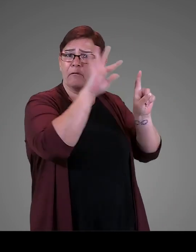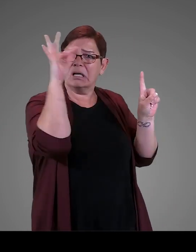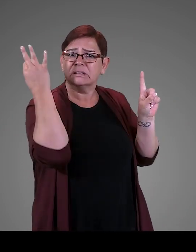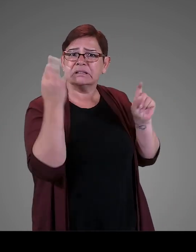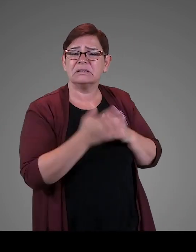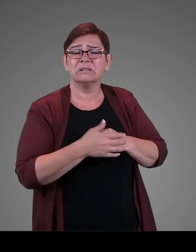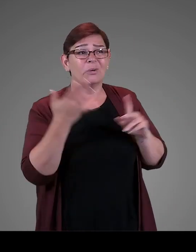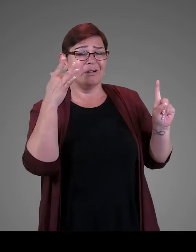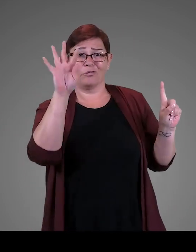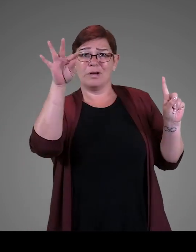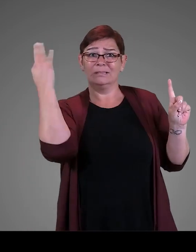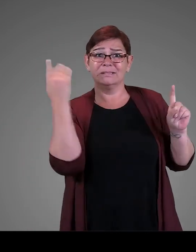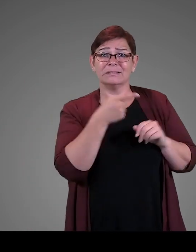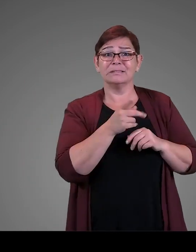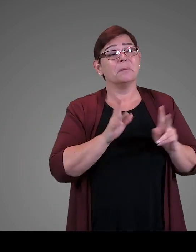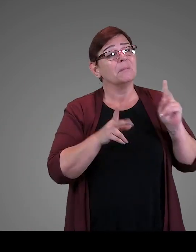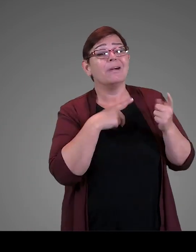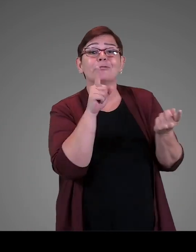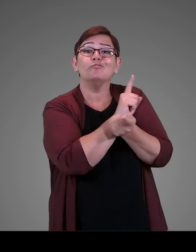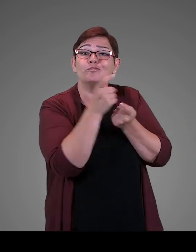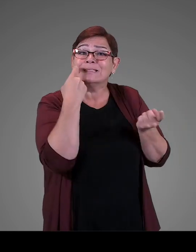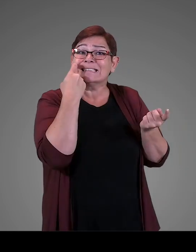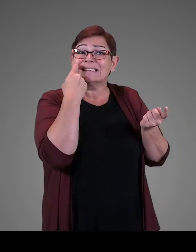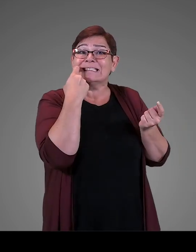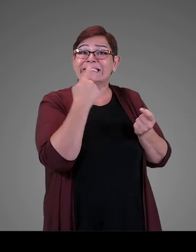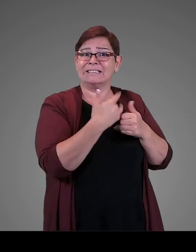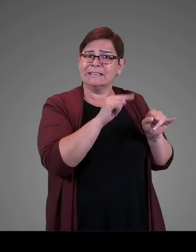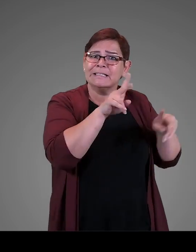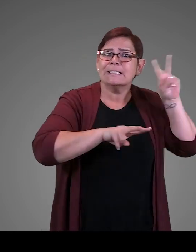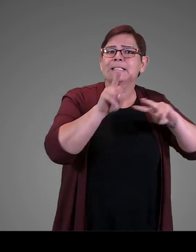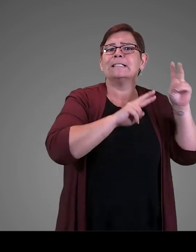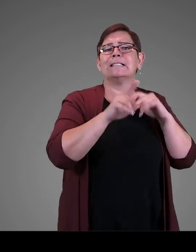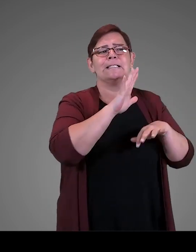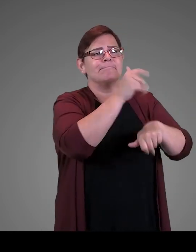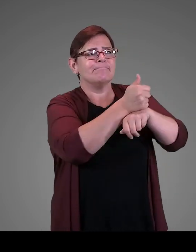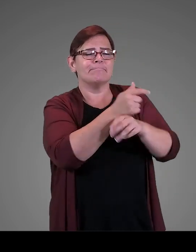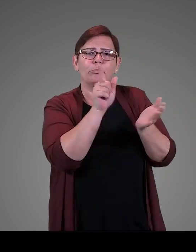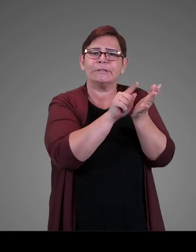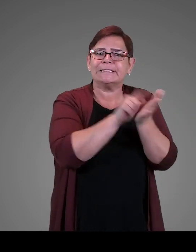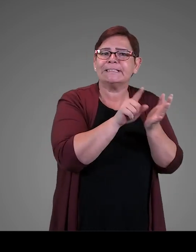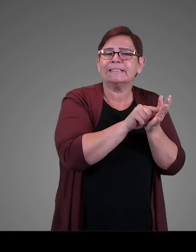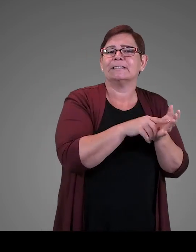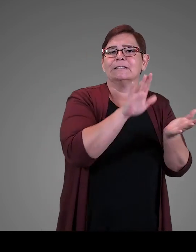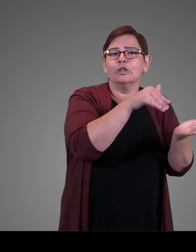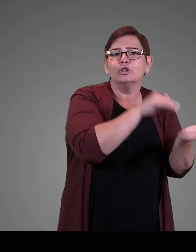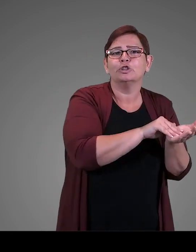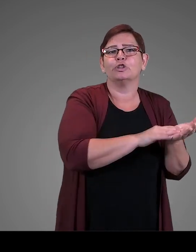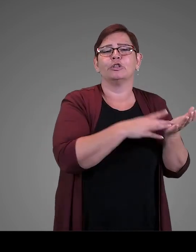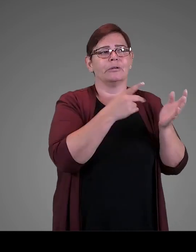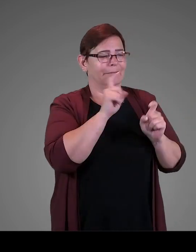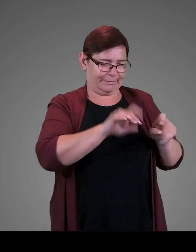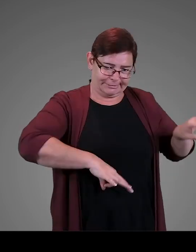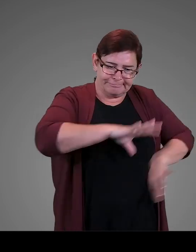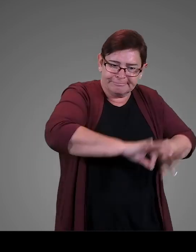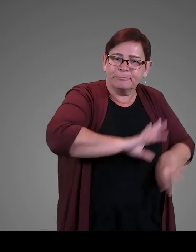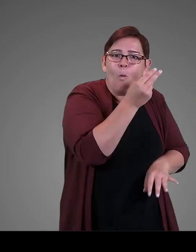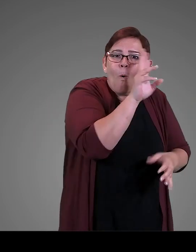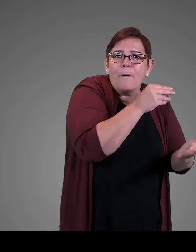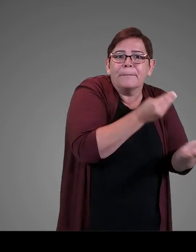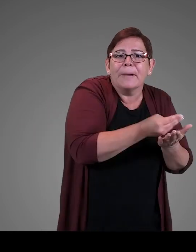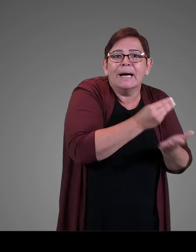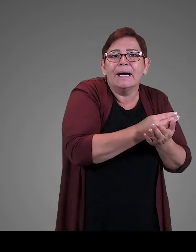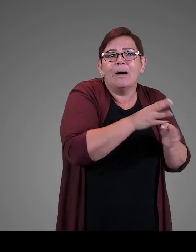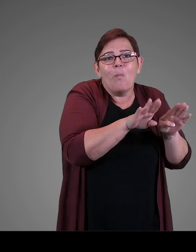essayer de le redévelopper là-bas. Parce qu'en France, les gens que j'ai rencontrés là récemment encore en prospection, pour avoir ce genre de centre en estampe, par exemple, c'est